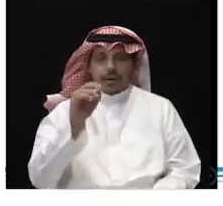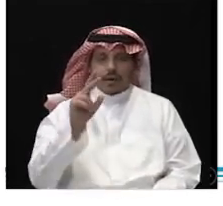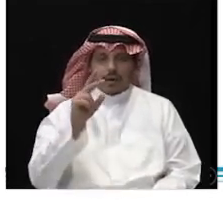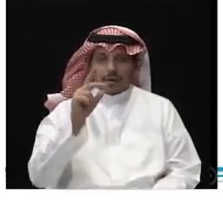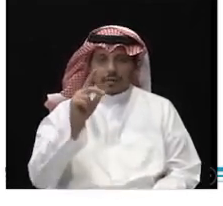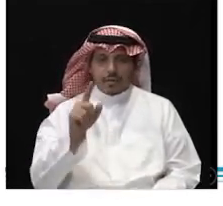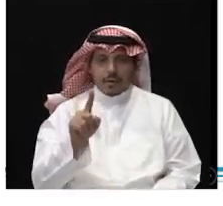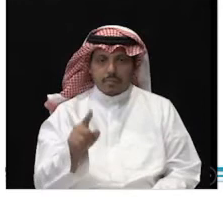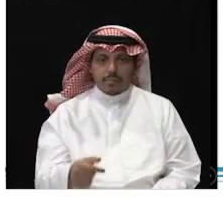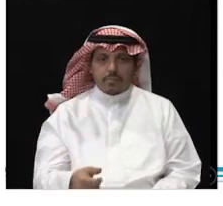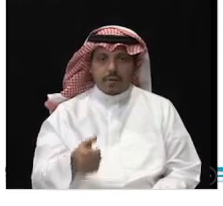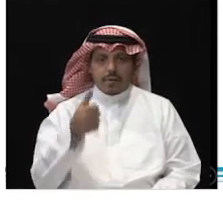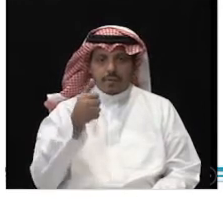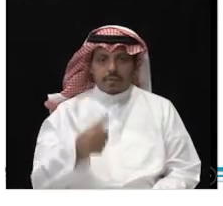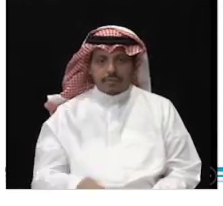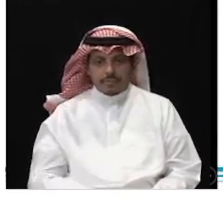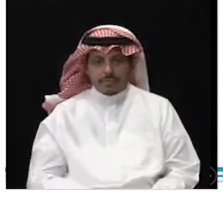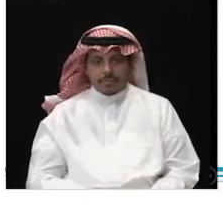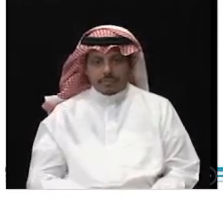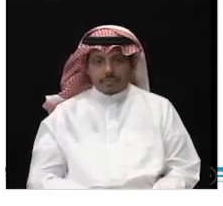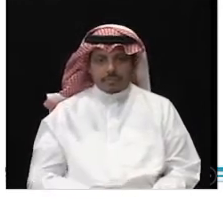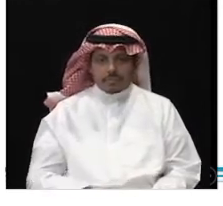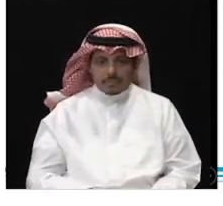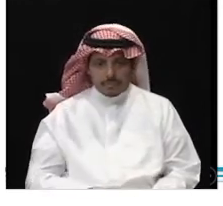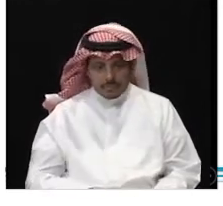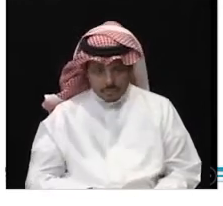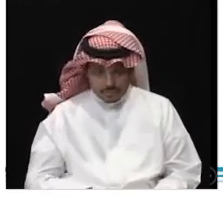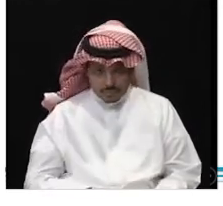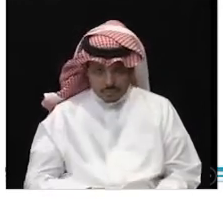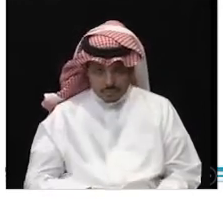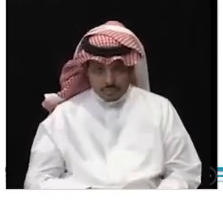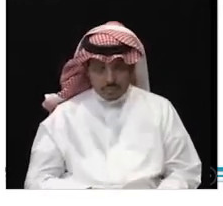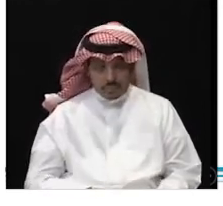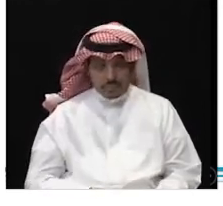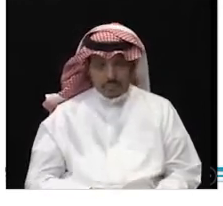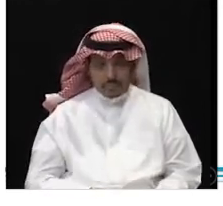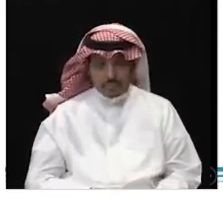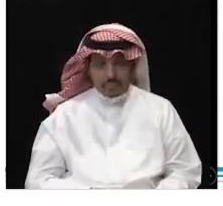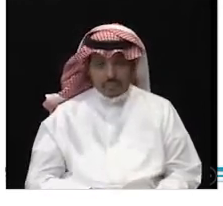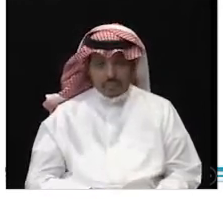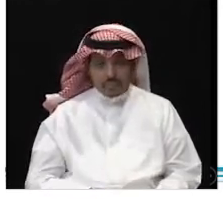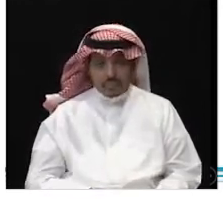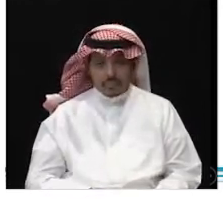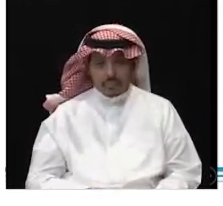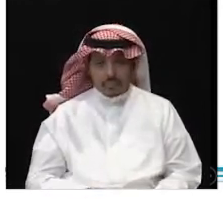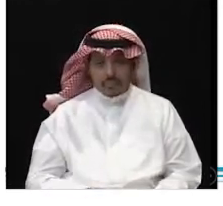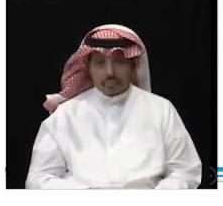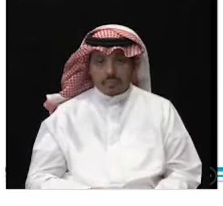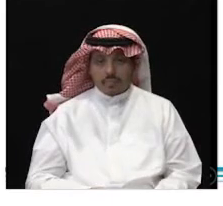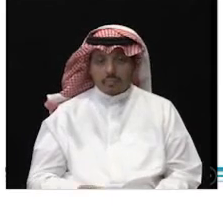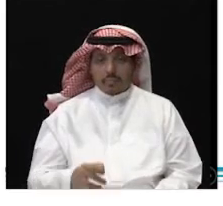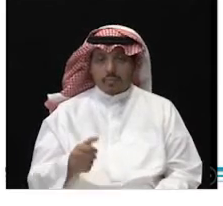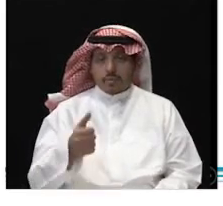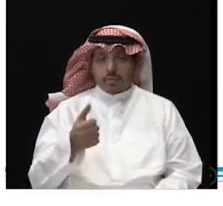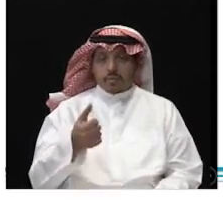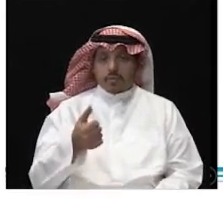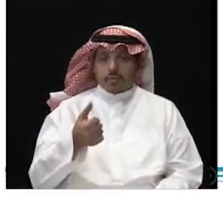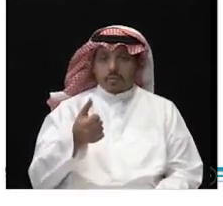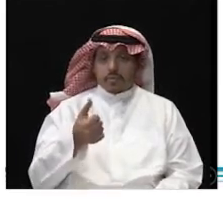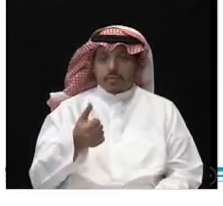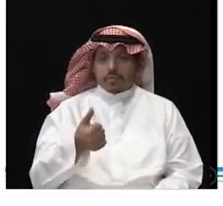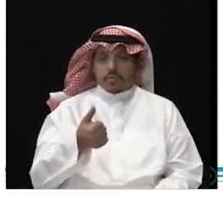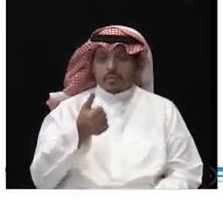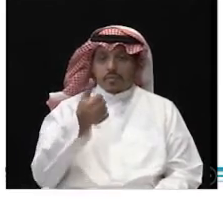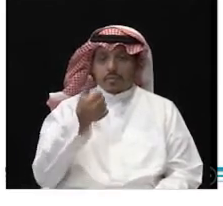حطبا، أحسنتم. إذن لاحظ معي هنا أضفنا ألف في آخر الكلمة، لماذا؟ من يعرف؟